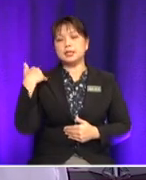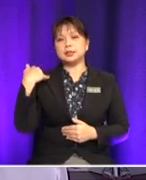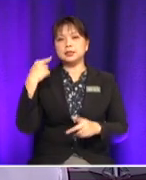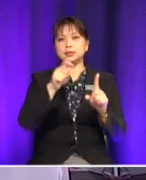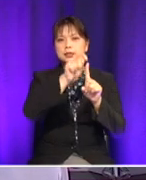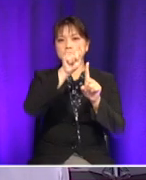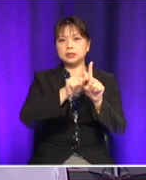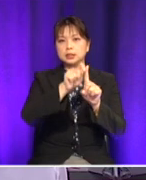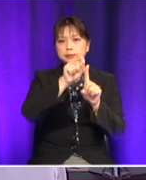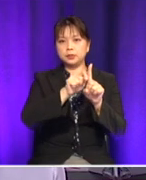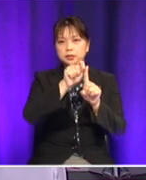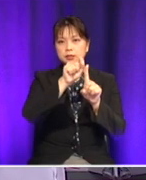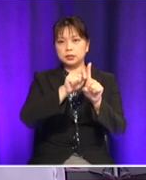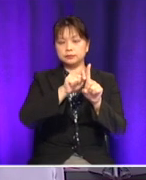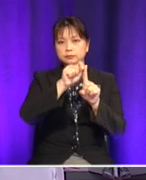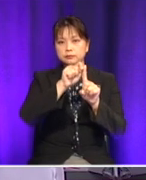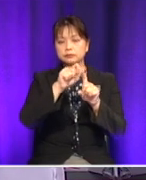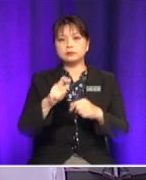kita dan